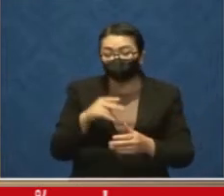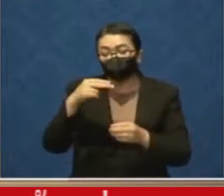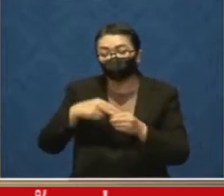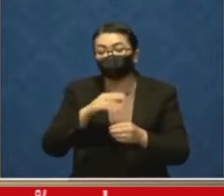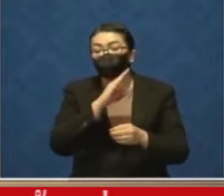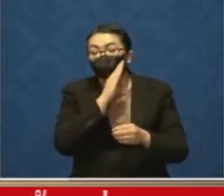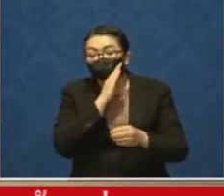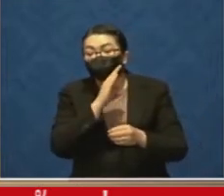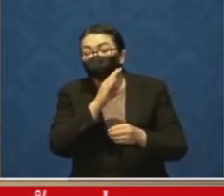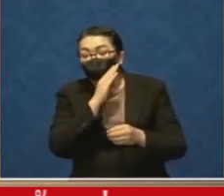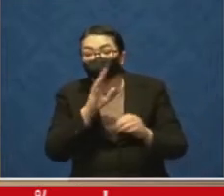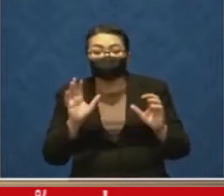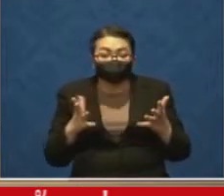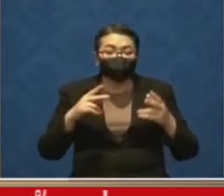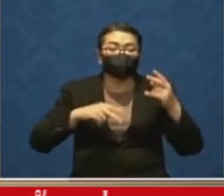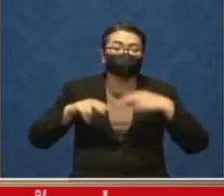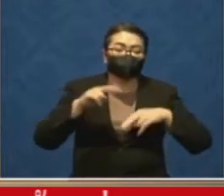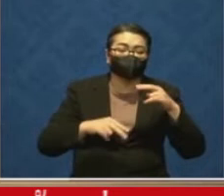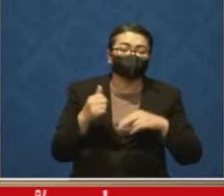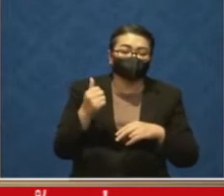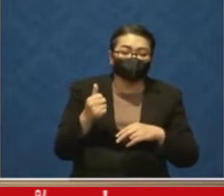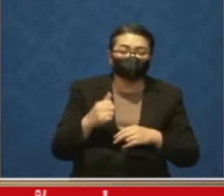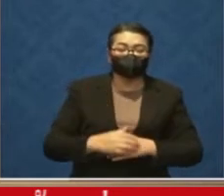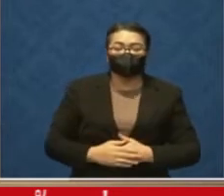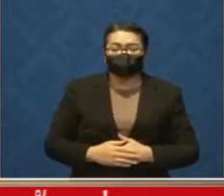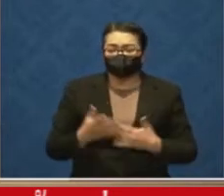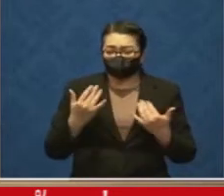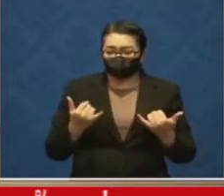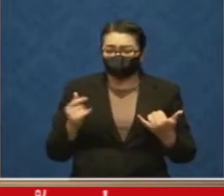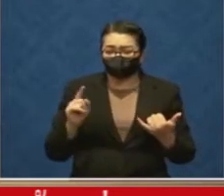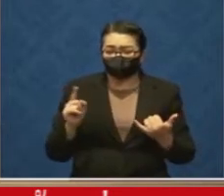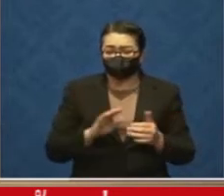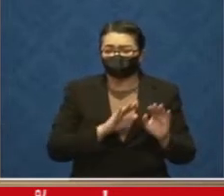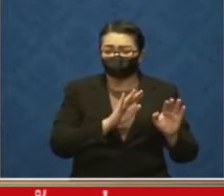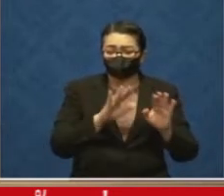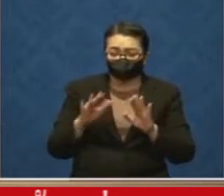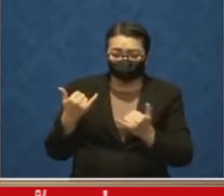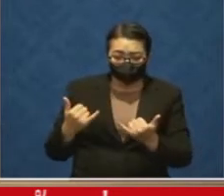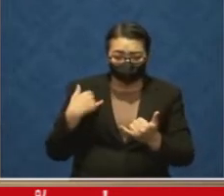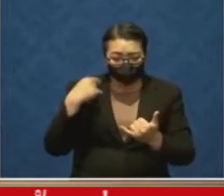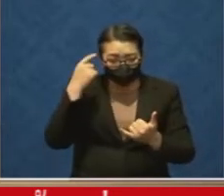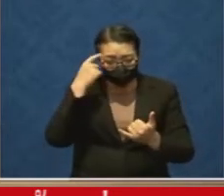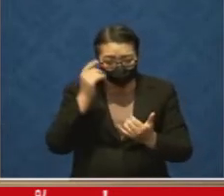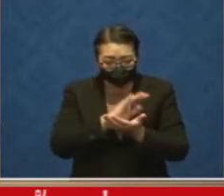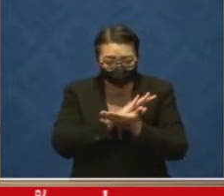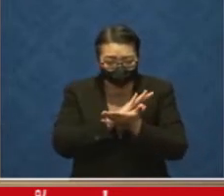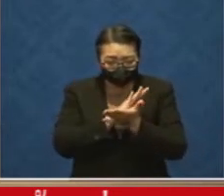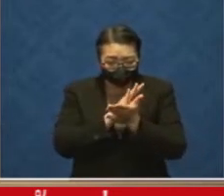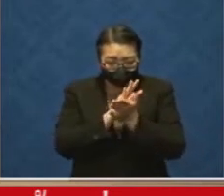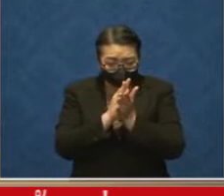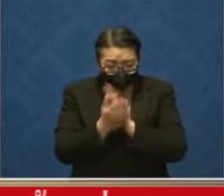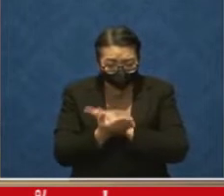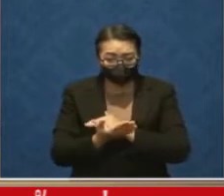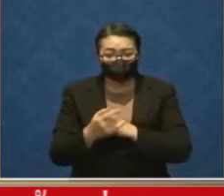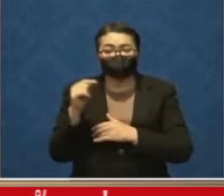ตอนนี้ฝากท่ระทานว่า babeลายเป็นว่ามันมีการคบวนการที่จะต้องเปลี่ยนมาศQuéur ตchnet